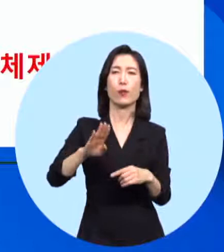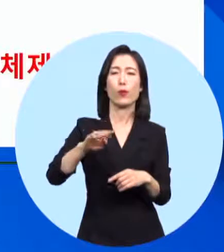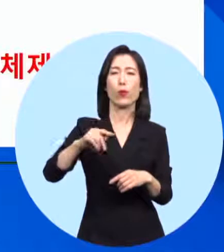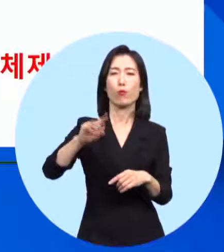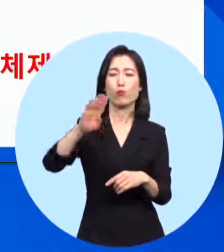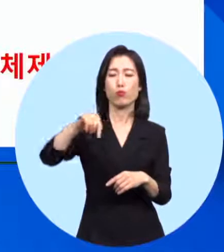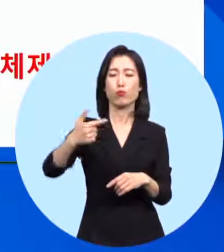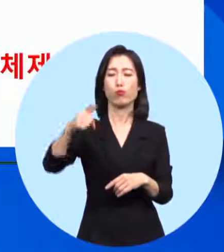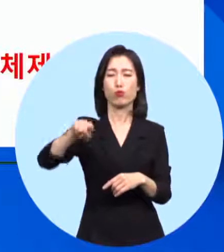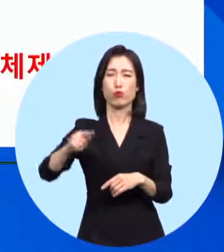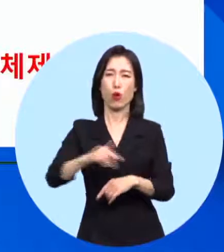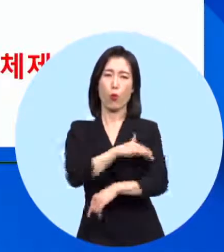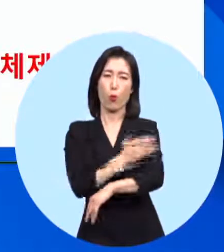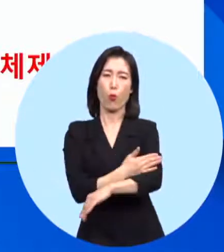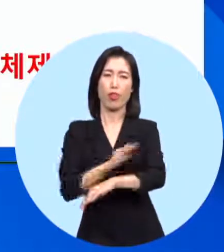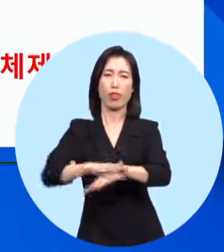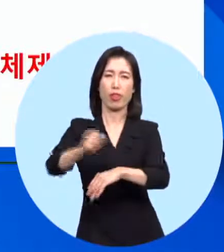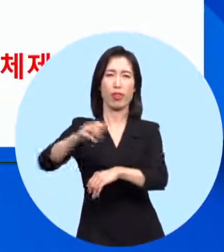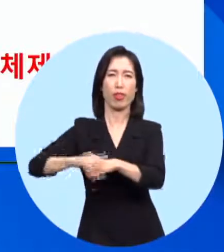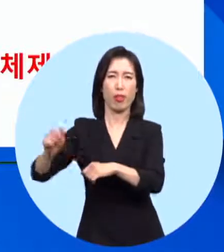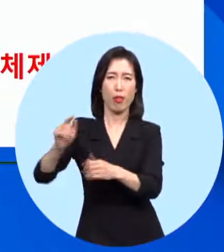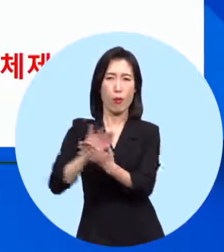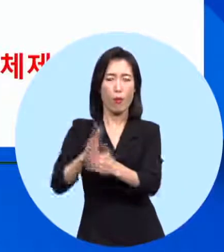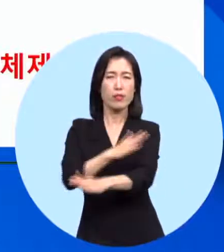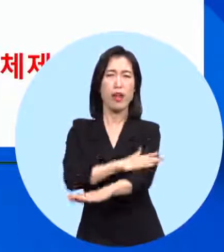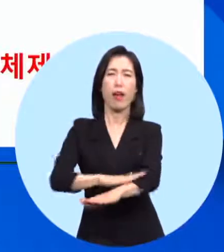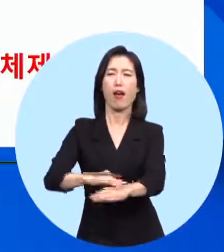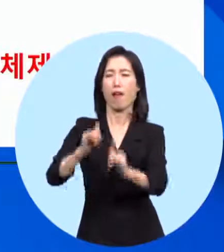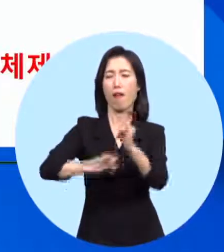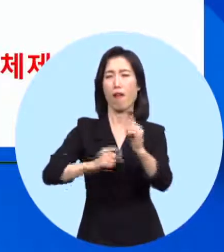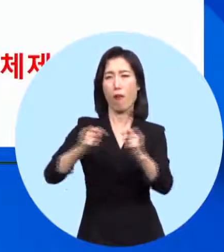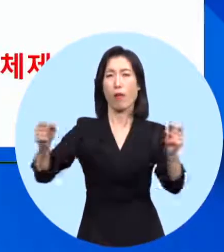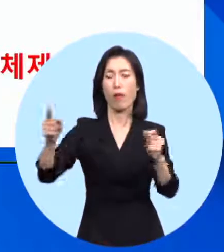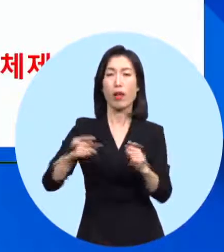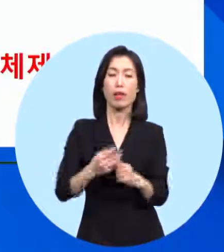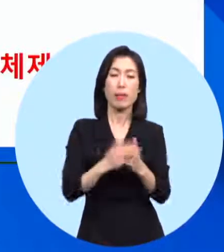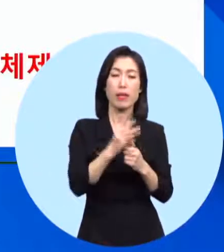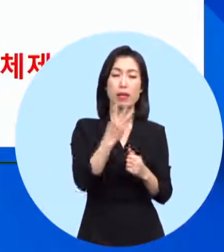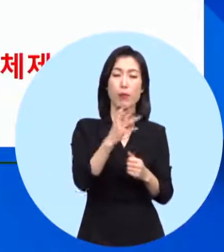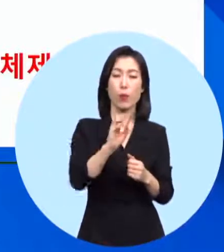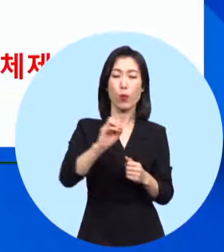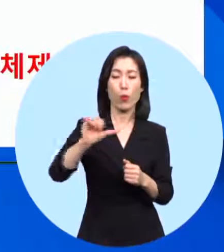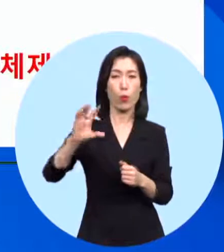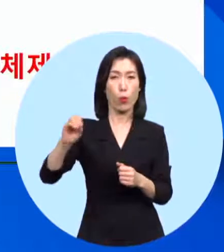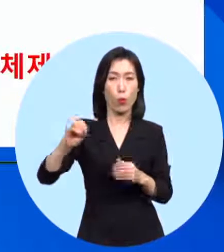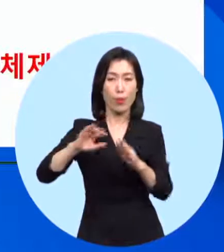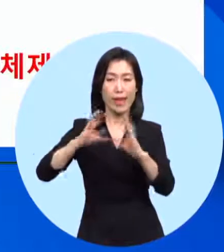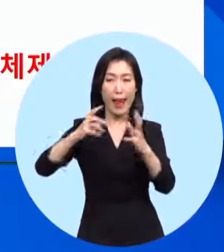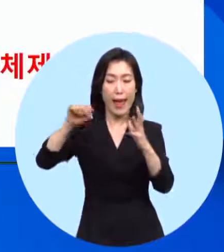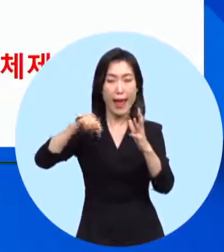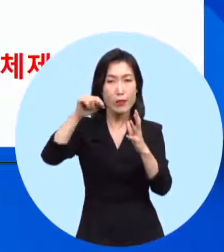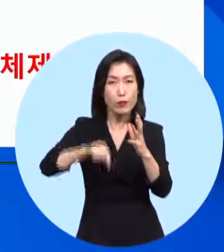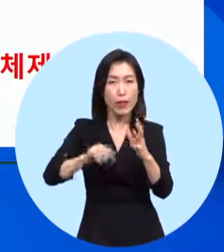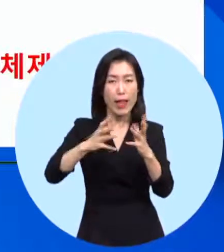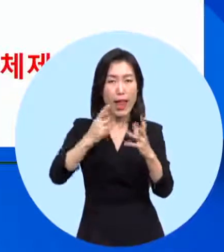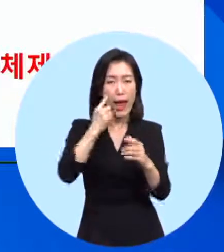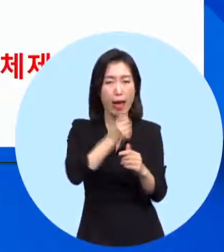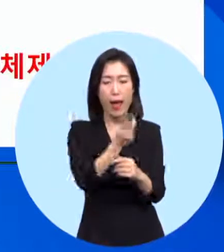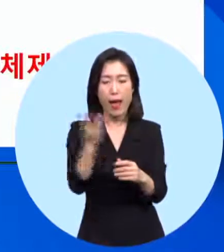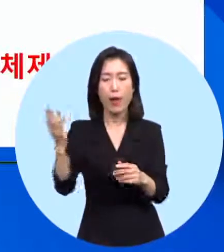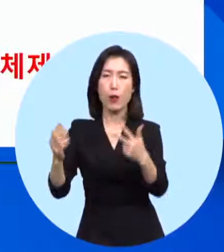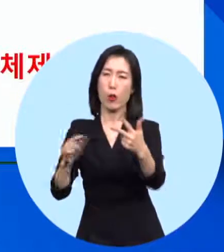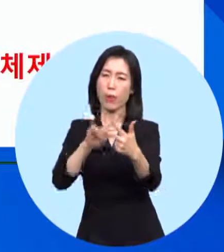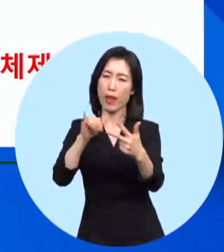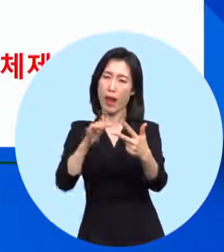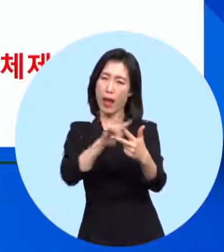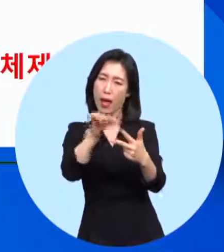오래됐고 또 활용도가 굉장히 잘 돼 있는 나라입니다. 그러니까 3050 클럽 내 나라들만 이렇게 보면 우리가 좀 배울